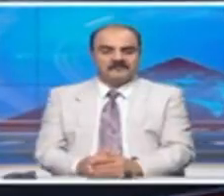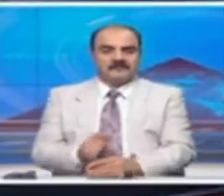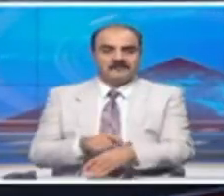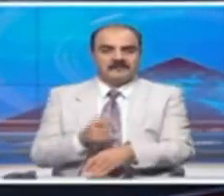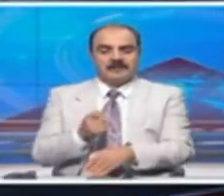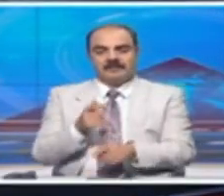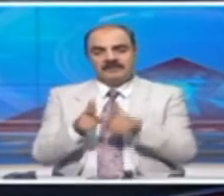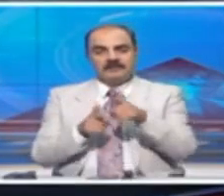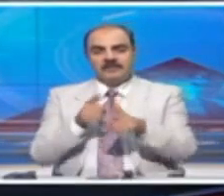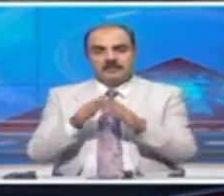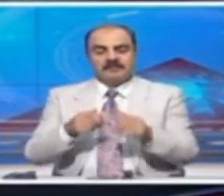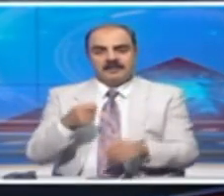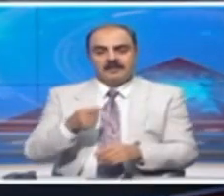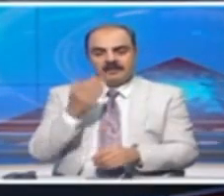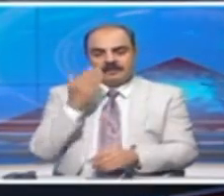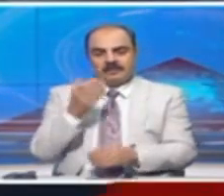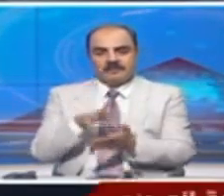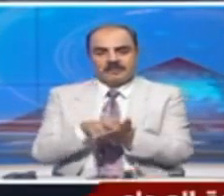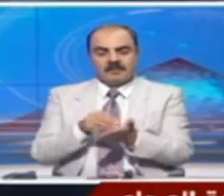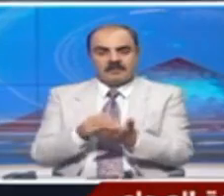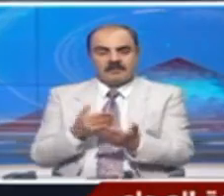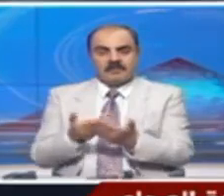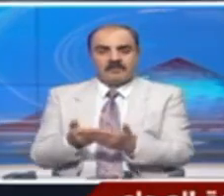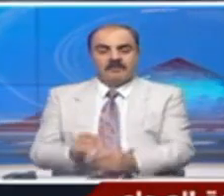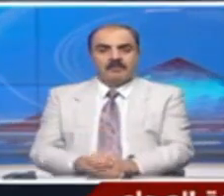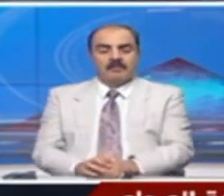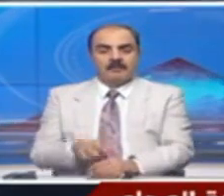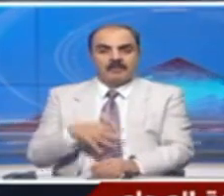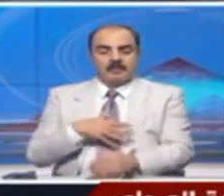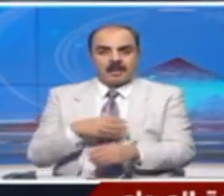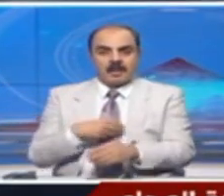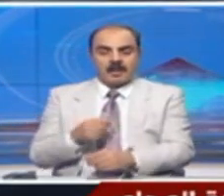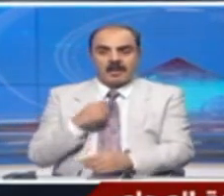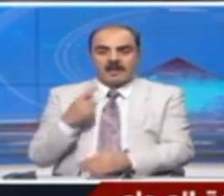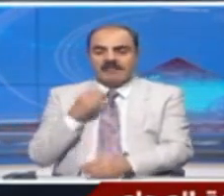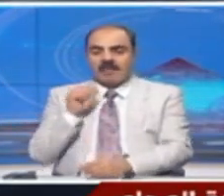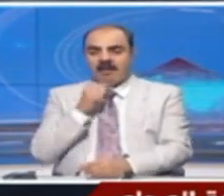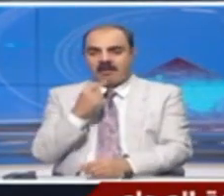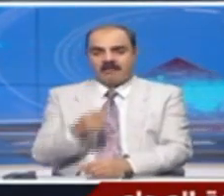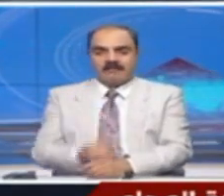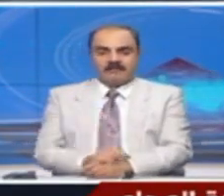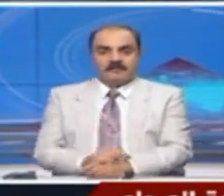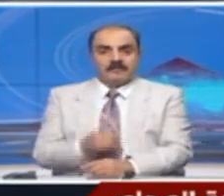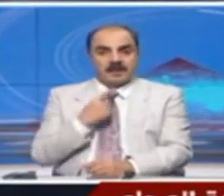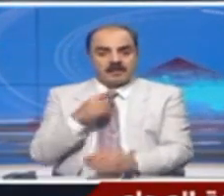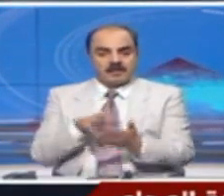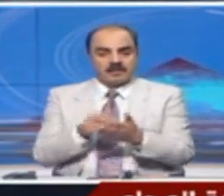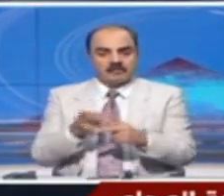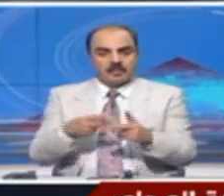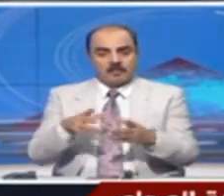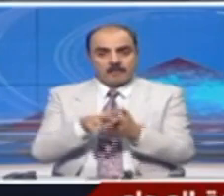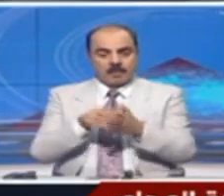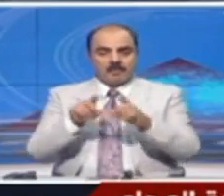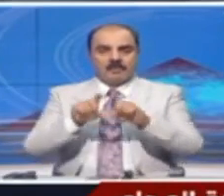الخامسة من التلفزيون المصري. مرحبا بكم مشاهدينا في كل مكان، ومرحبا بك زميلتي سارة. مرحبا بك عمرو، أهلا بحضراتكم.